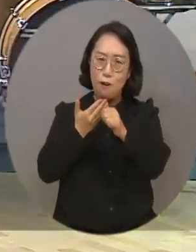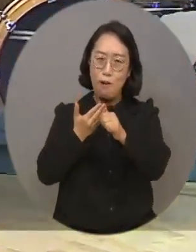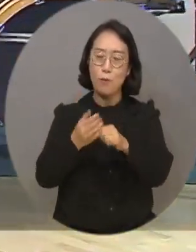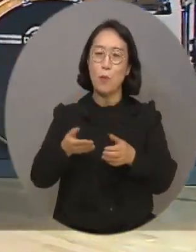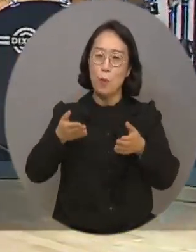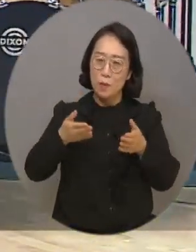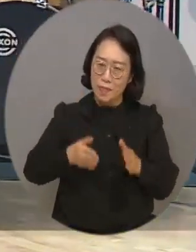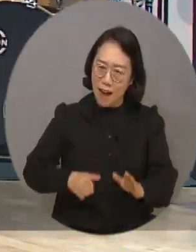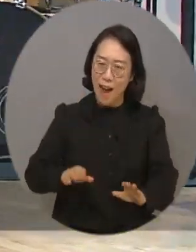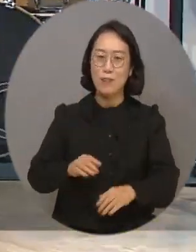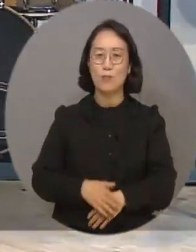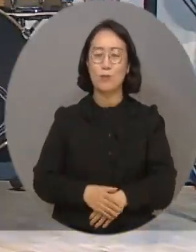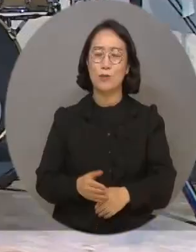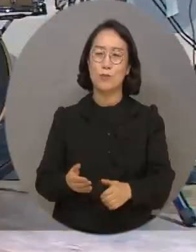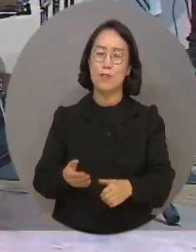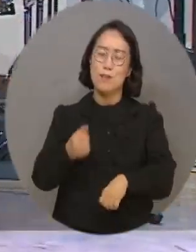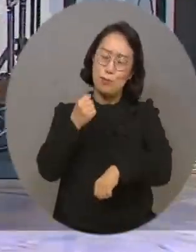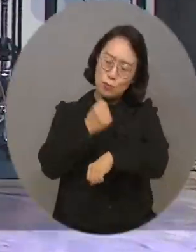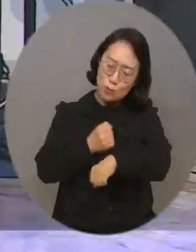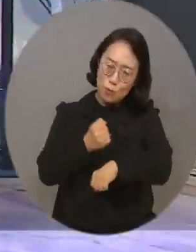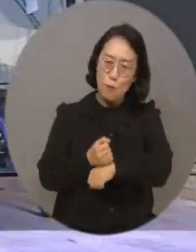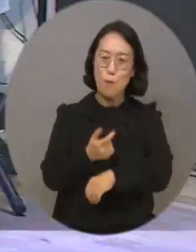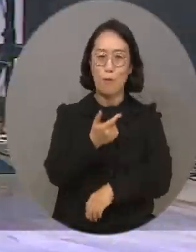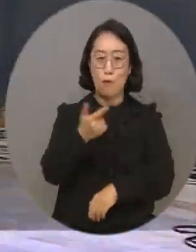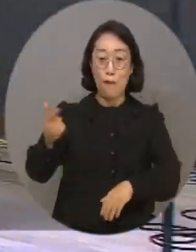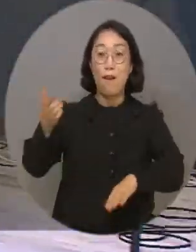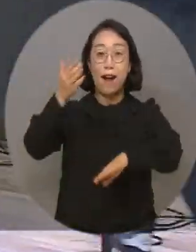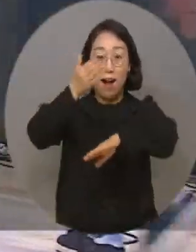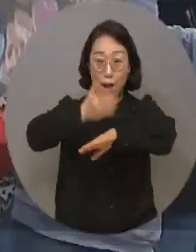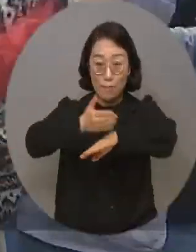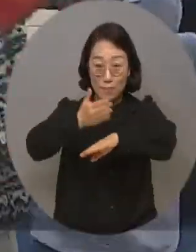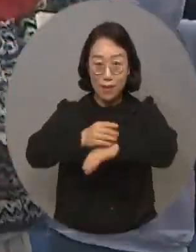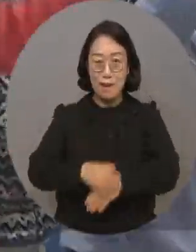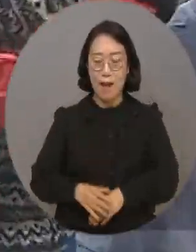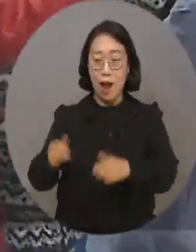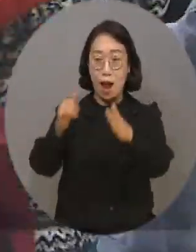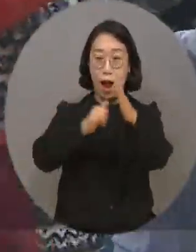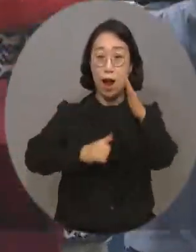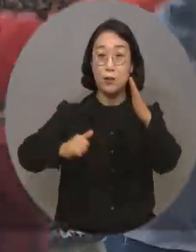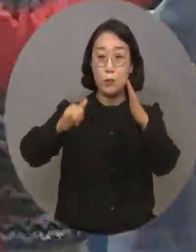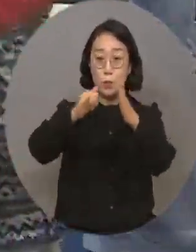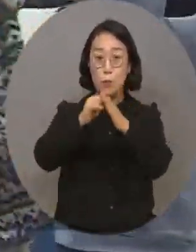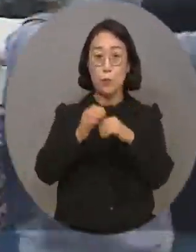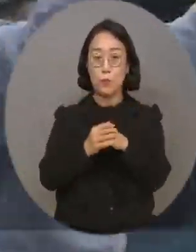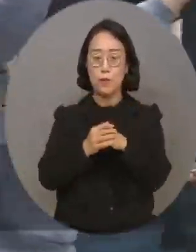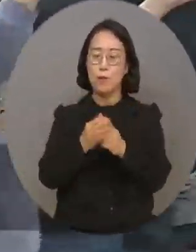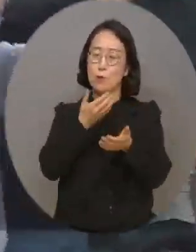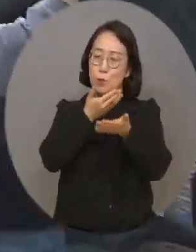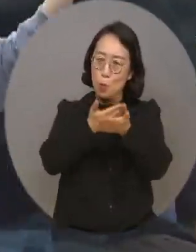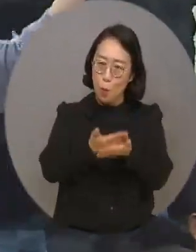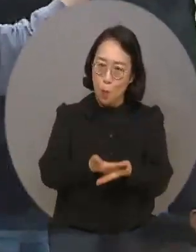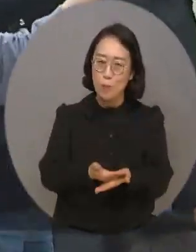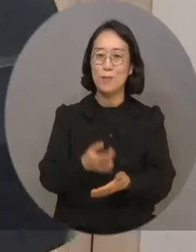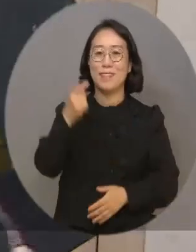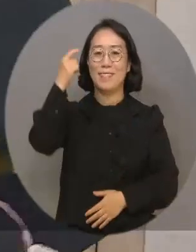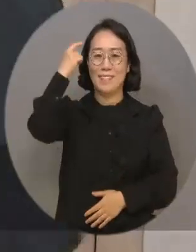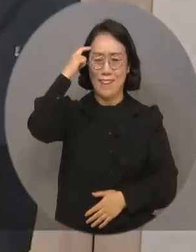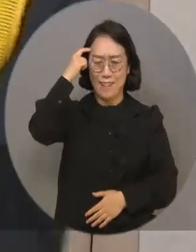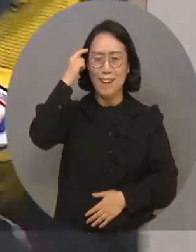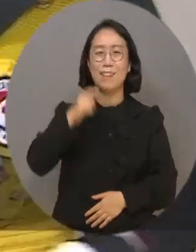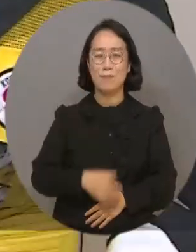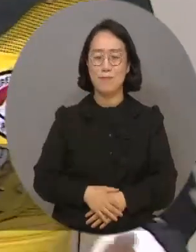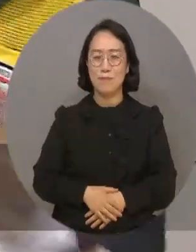거 낳아주시고 길려주셔서 너무나 감사드리고 가족이 소중하실까 하고